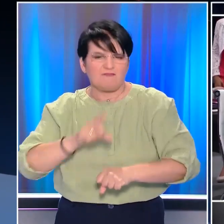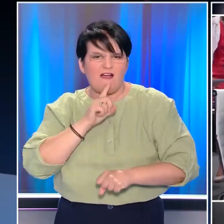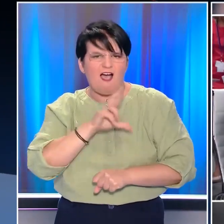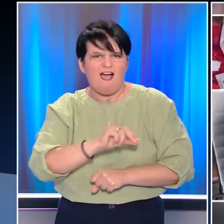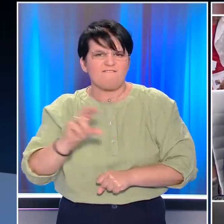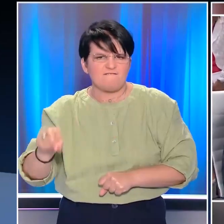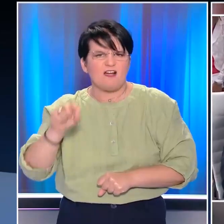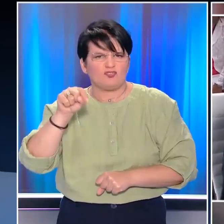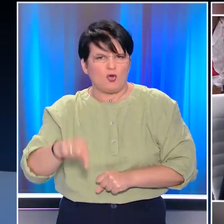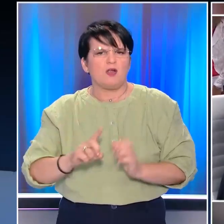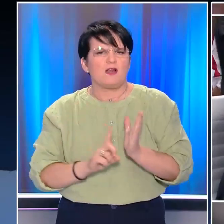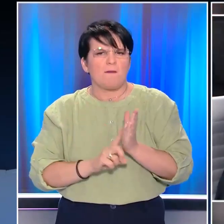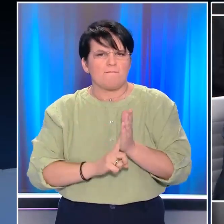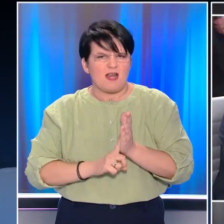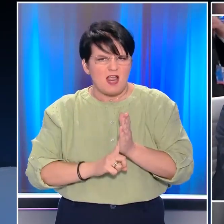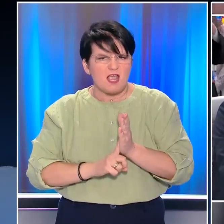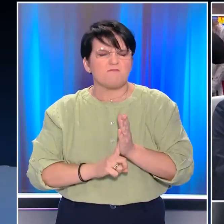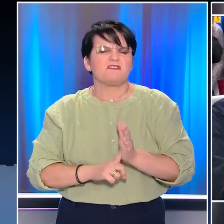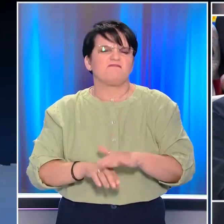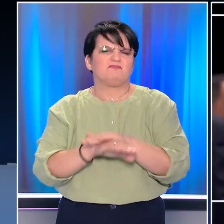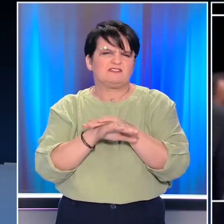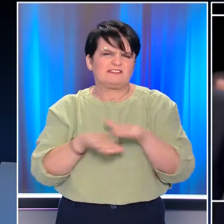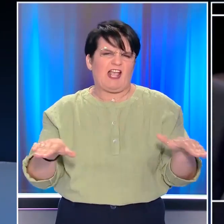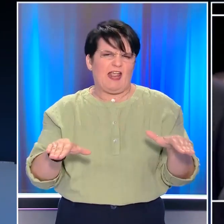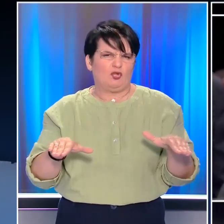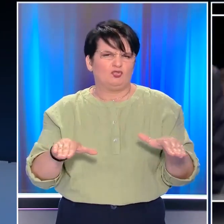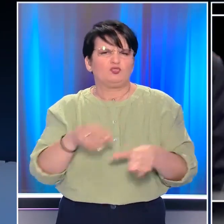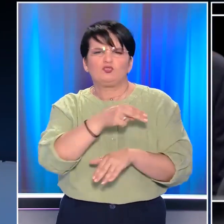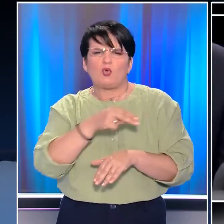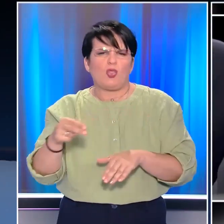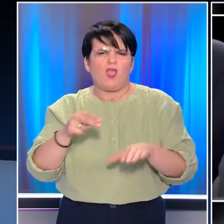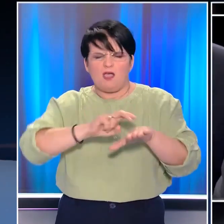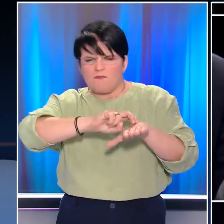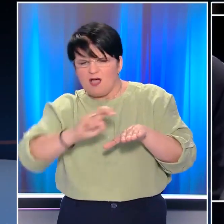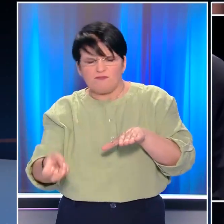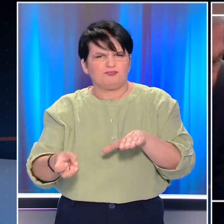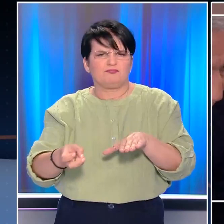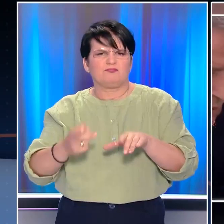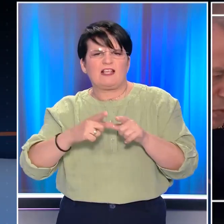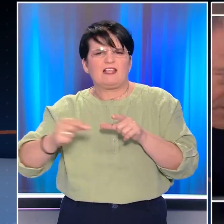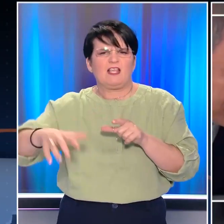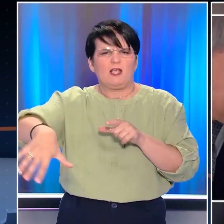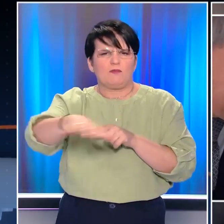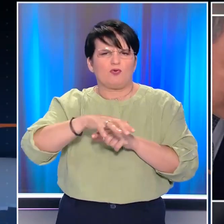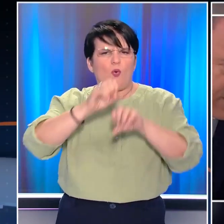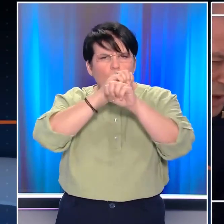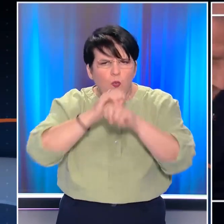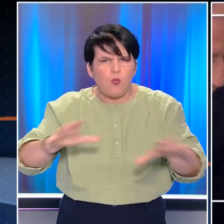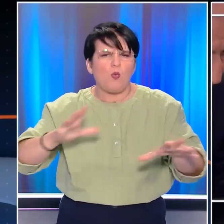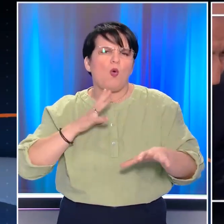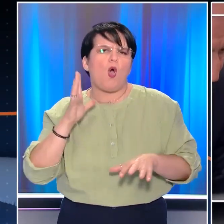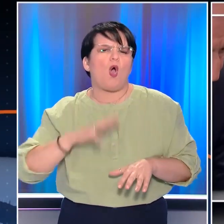için Kıbrıs'ta topraklarındadır dedi. Kıbrıs topraklarına çıktılar dedi. Bitti. Bütün dünya öğrendi